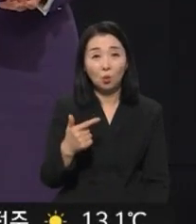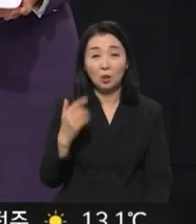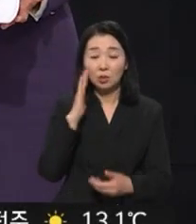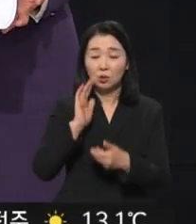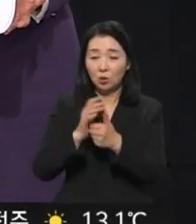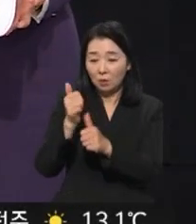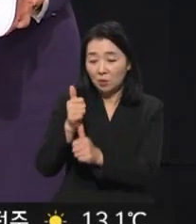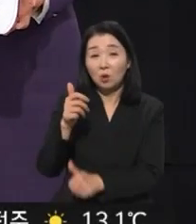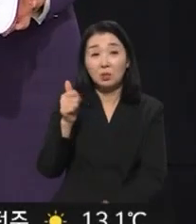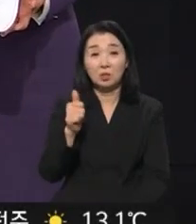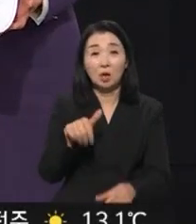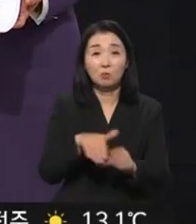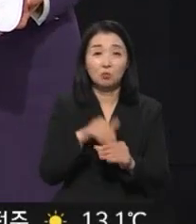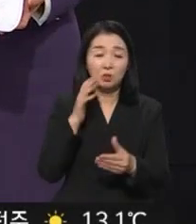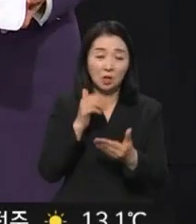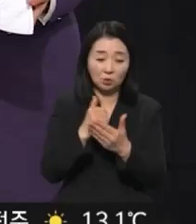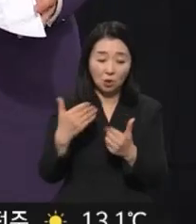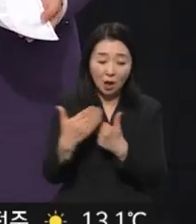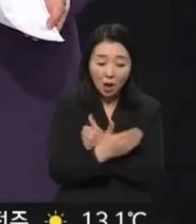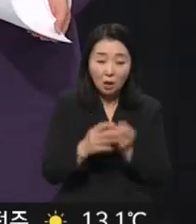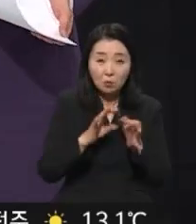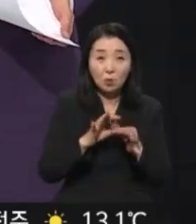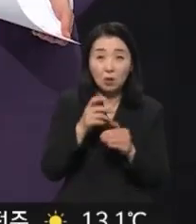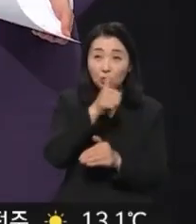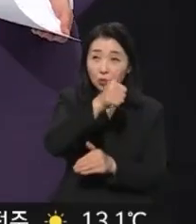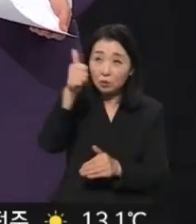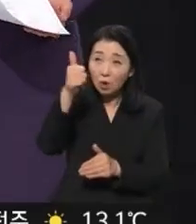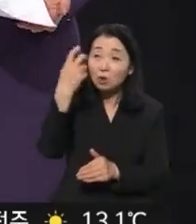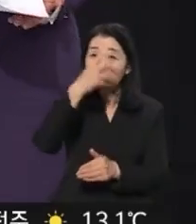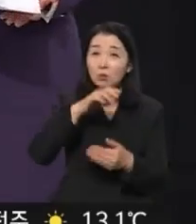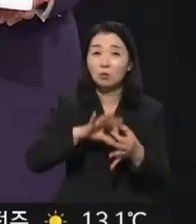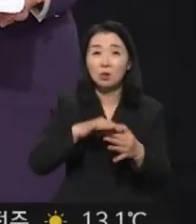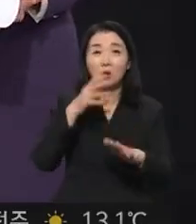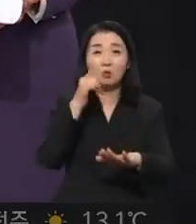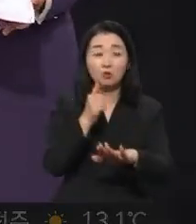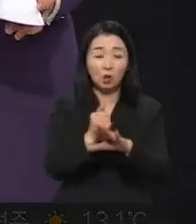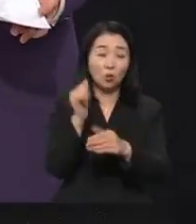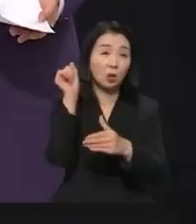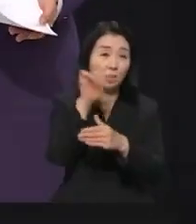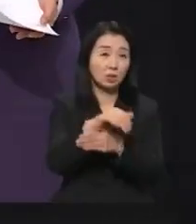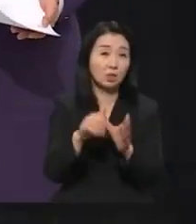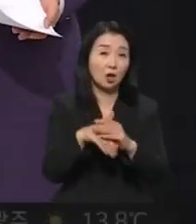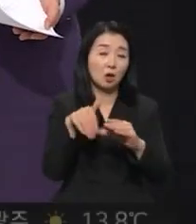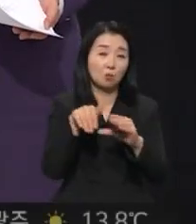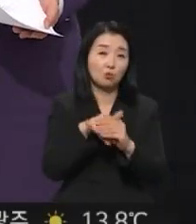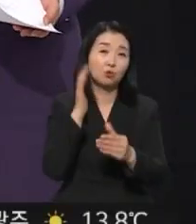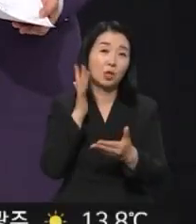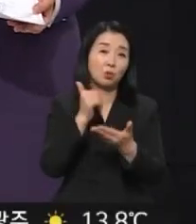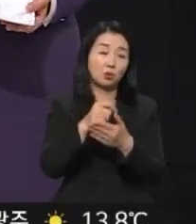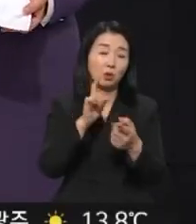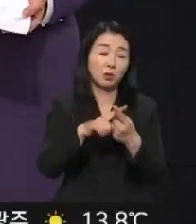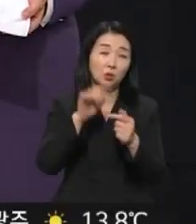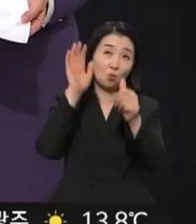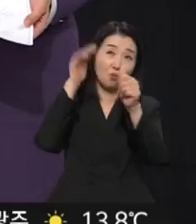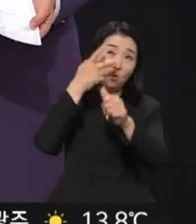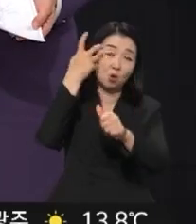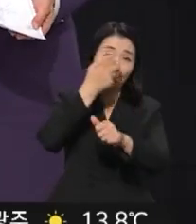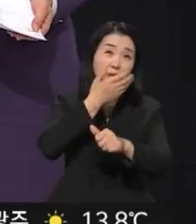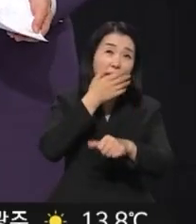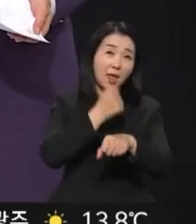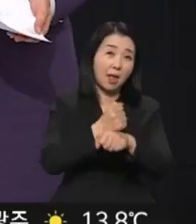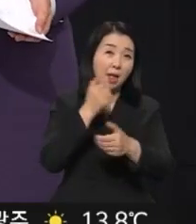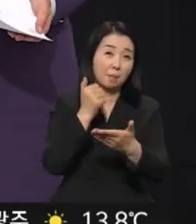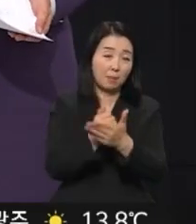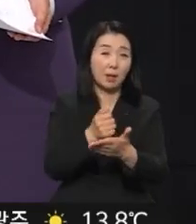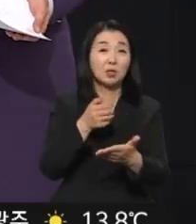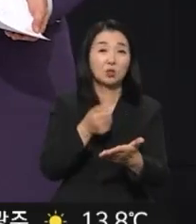등 문재인 정부 안보라인에 대한 윗선 수사에 따라서 최종 승인권자인 문 전 대통령에 대한 조사 방식도 결정될